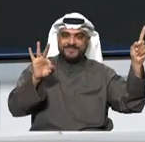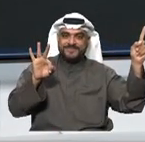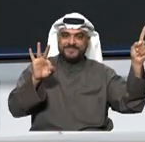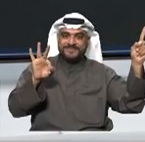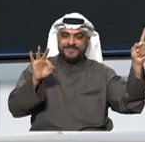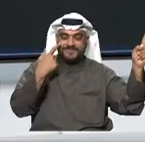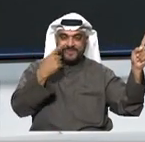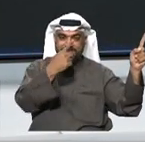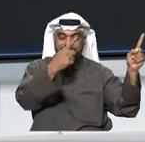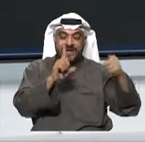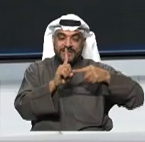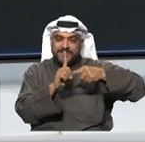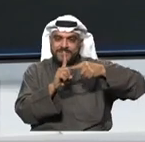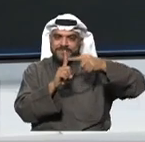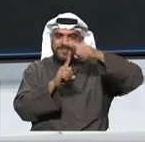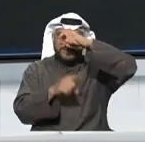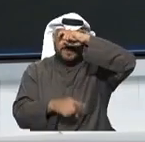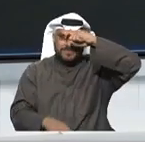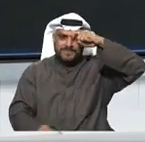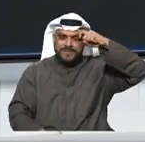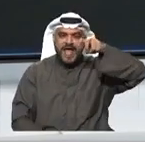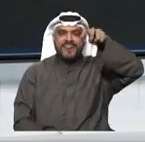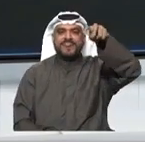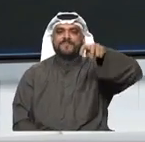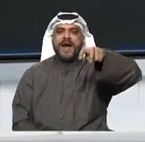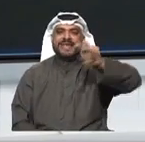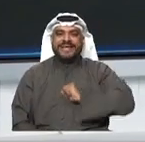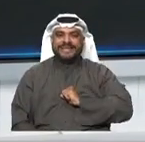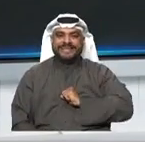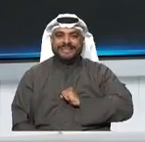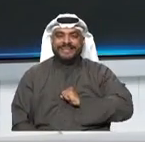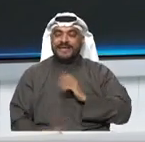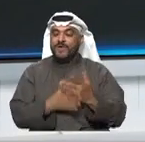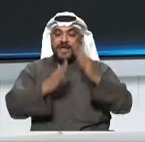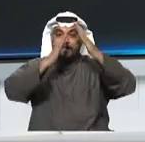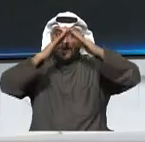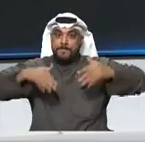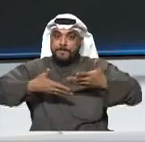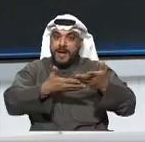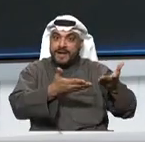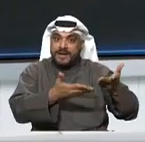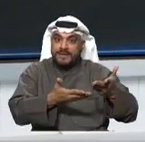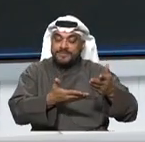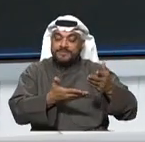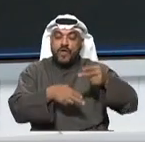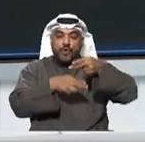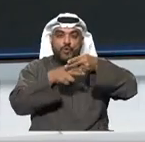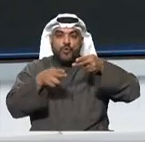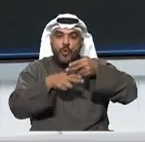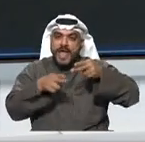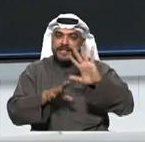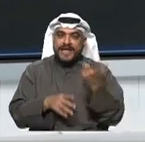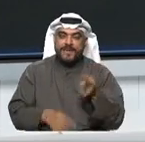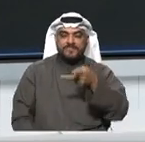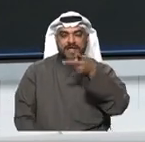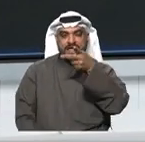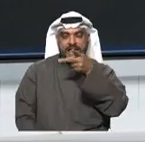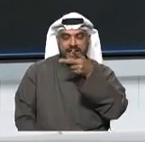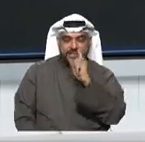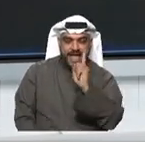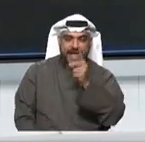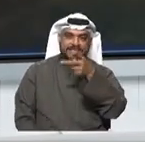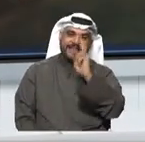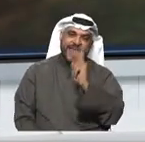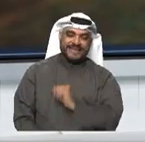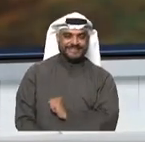الكويت 8 درجات مئوية في منتصف هذه الليلة، المناطق الوسطى والساحلية متفاوتة ما بين 11 إلى 13 درجة